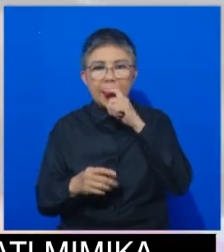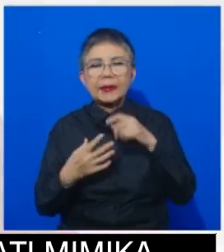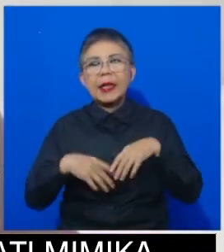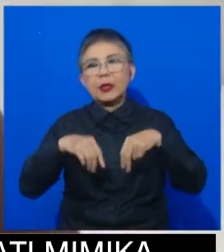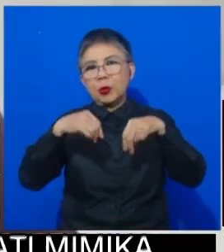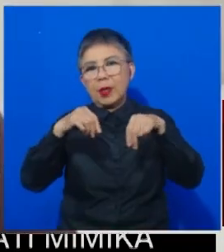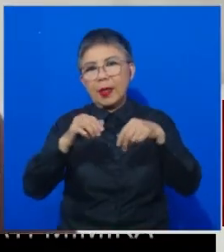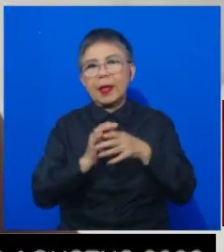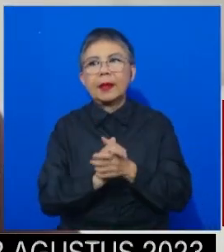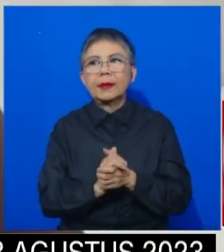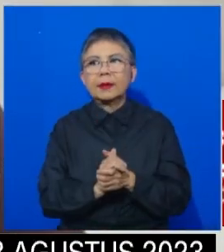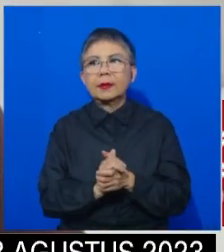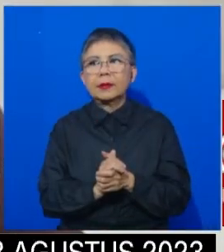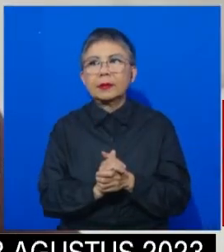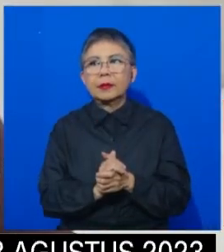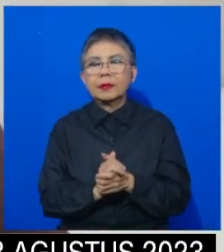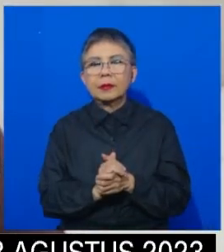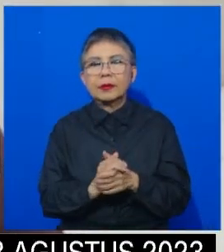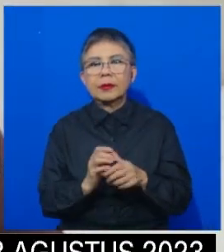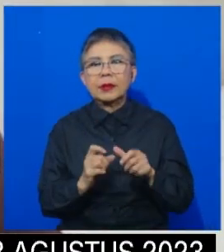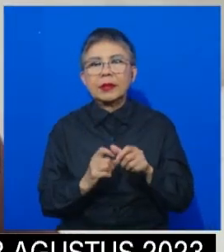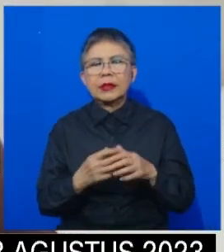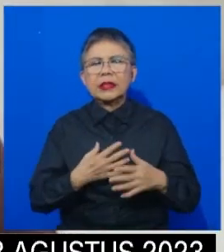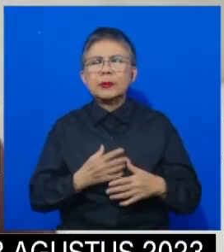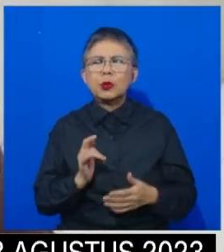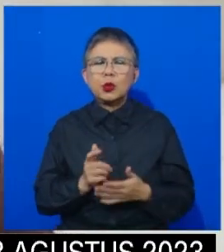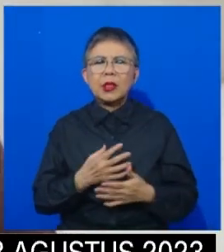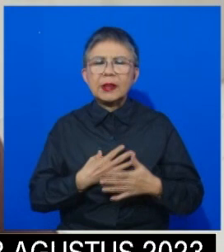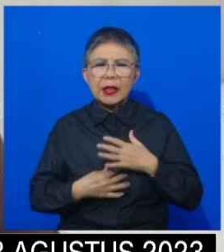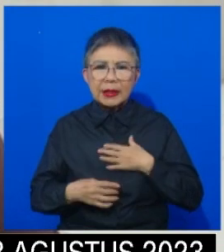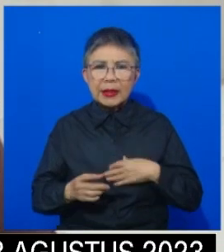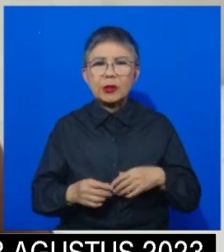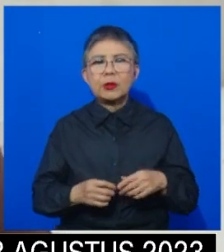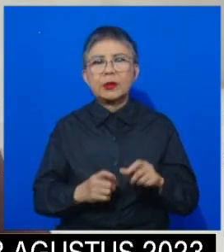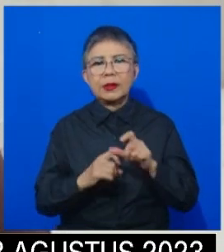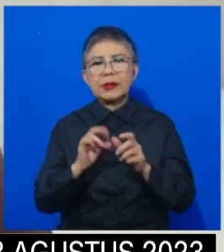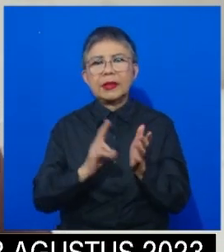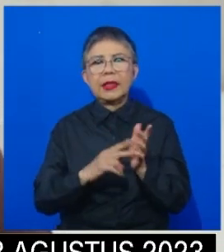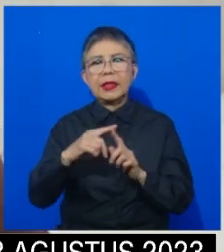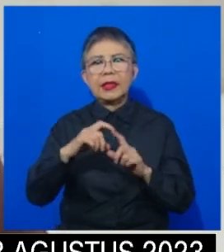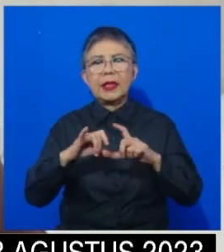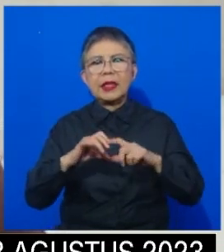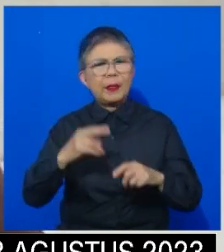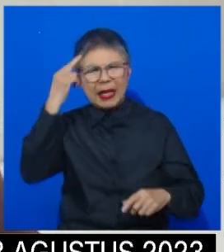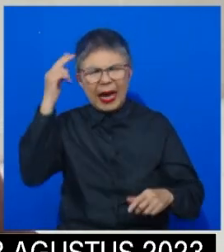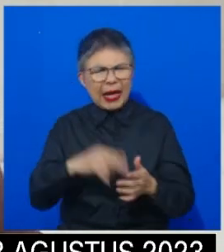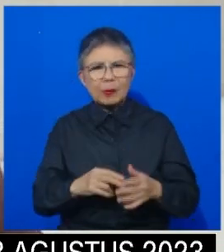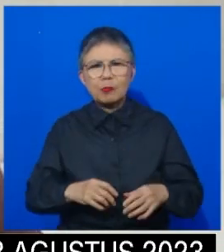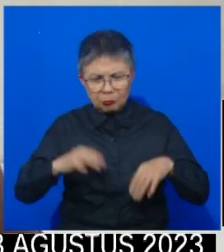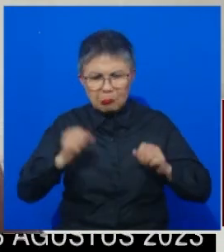jualan. Perjuangan Cynthia, sebenarnya saya kasihan, Mas, lihat dia. Cuma dia itu tekadnya besar, ya,